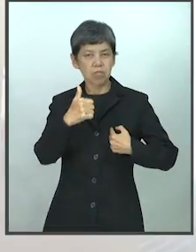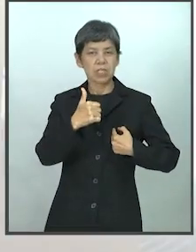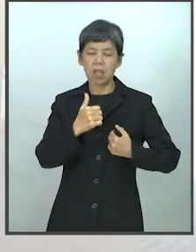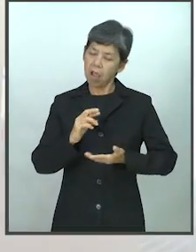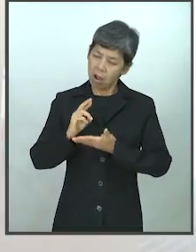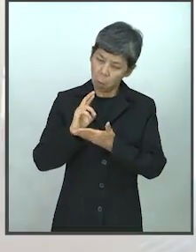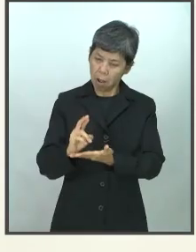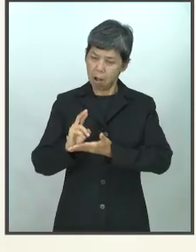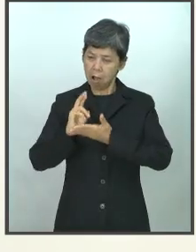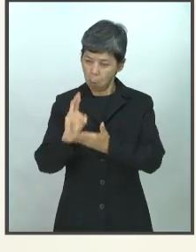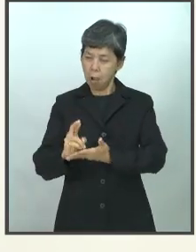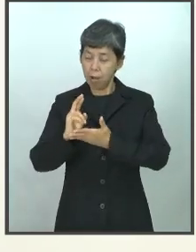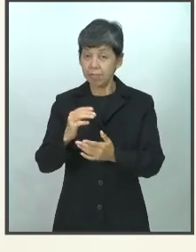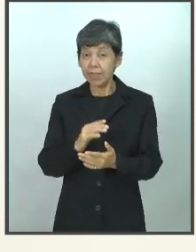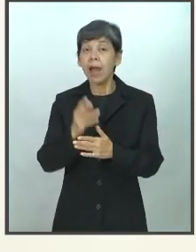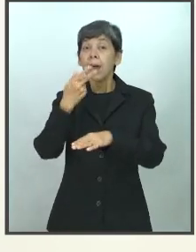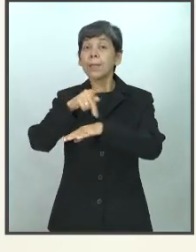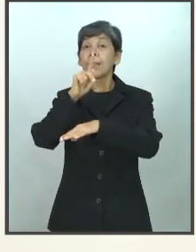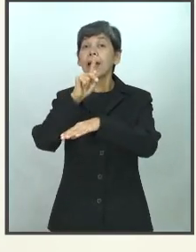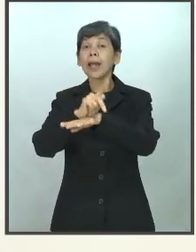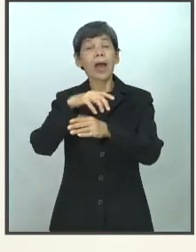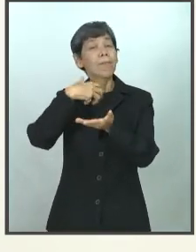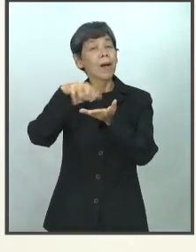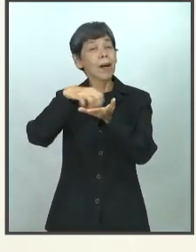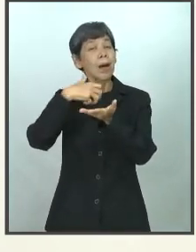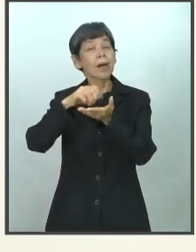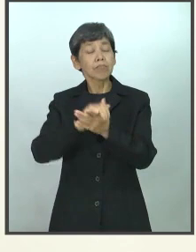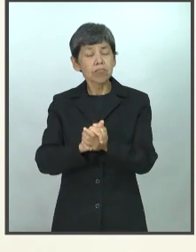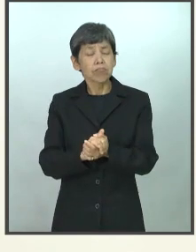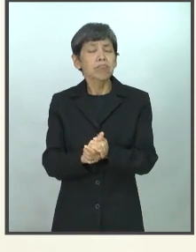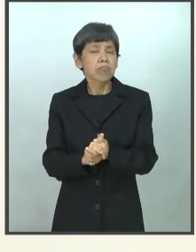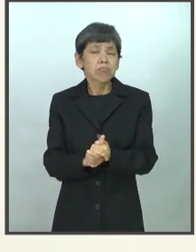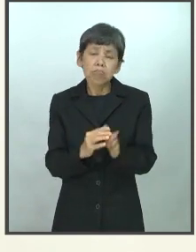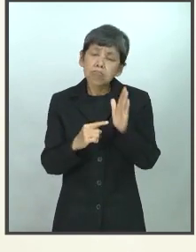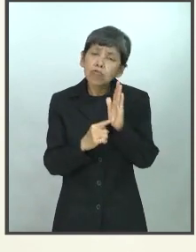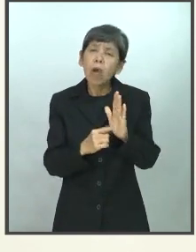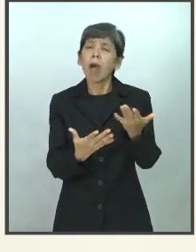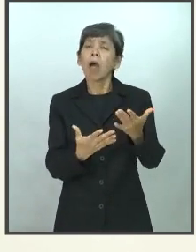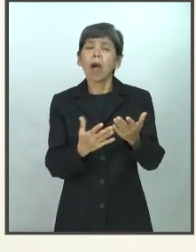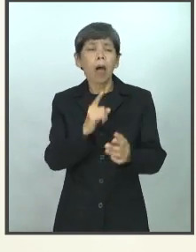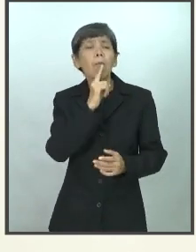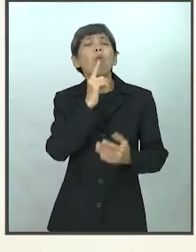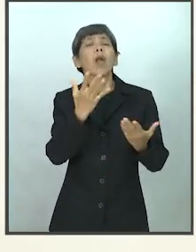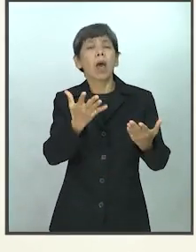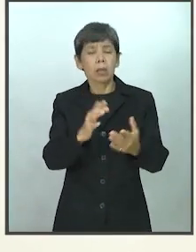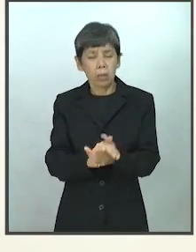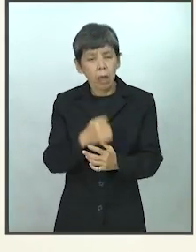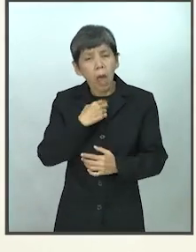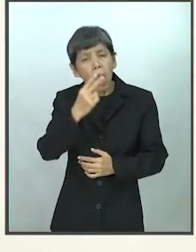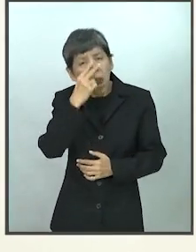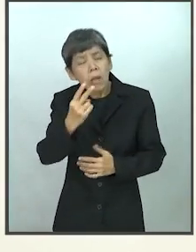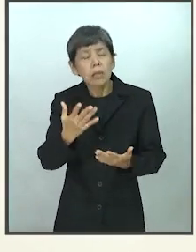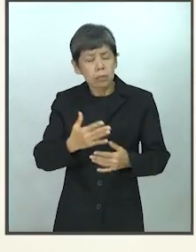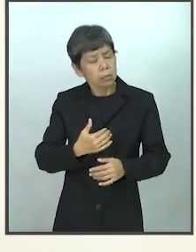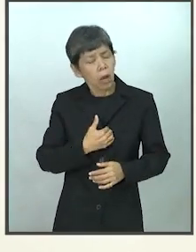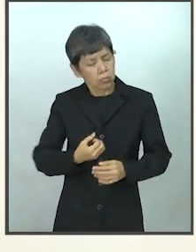วัลอย่างที่ท่านประธานในพิธีกล่าวว่ามันขาดตัวอย่างมันจะพูดยังไงจะให้เขาเห็นเขา ให้เห็